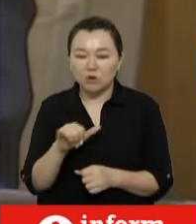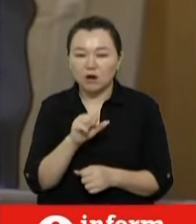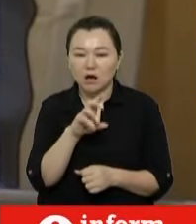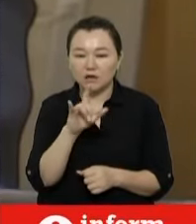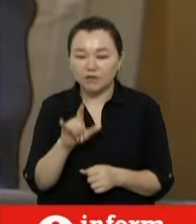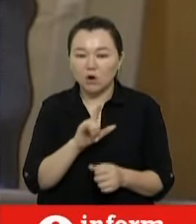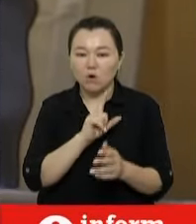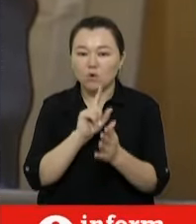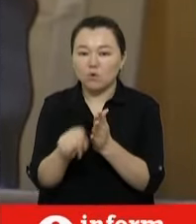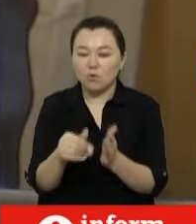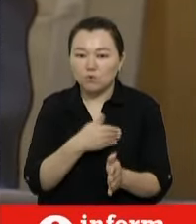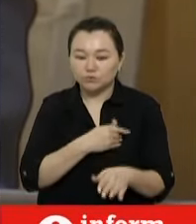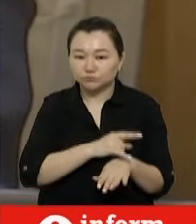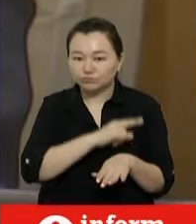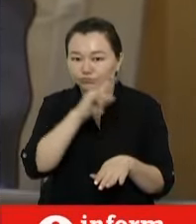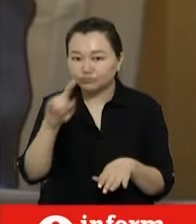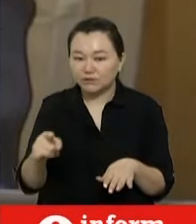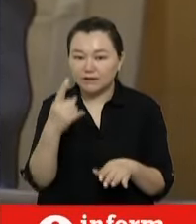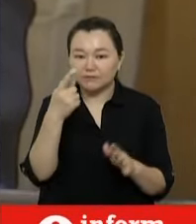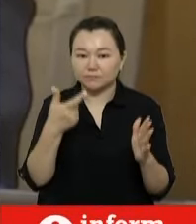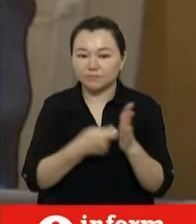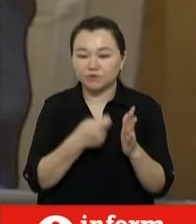жеткісі келген жолаушылар бір билет үшін